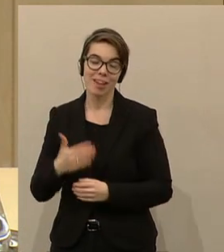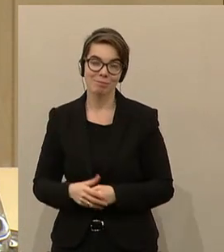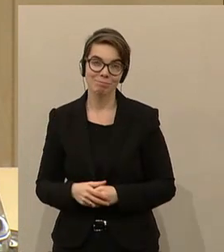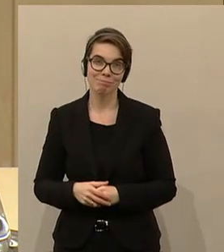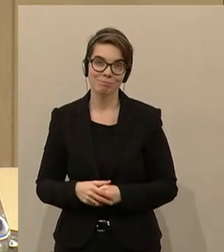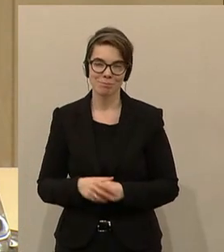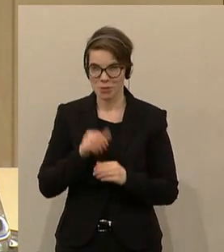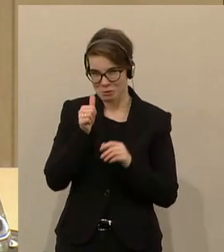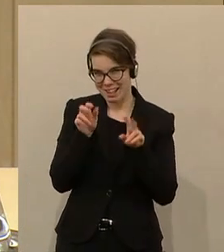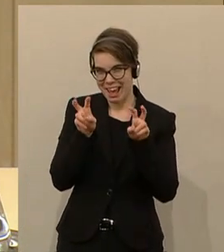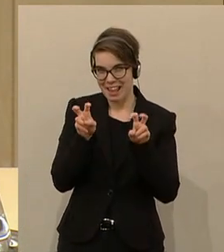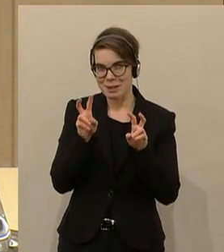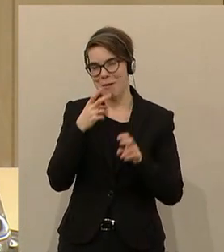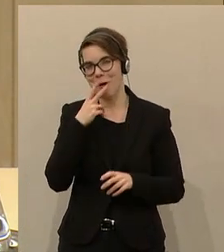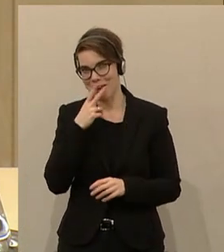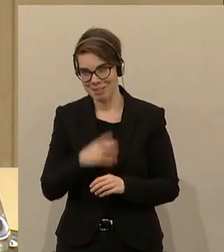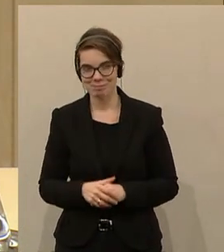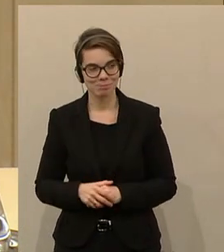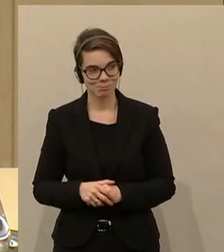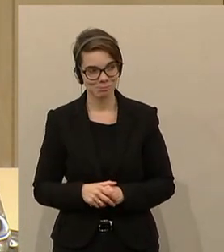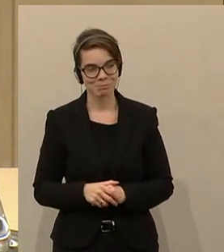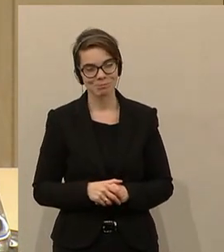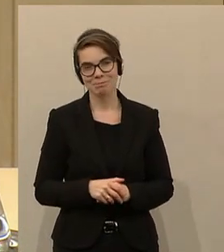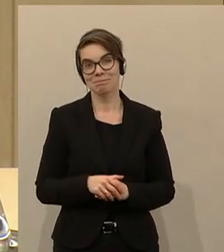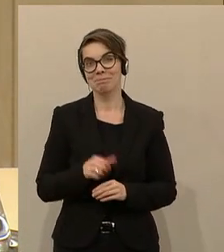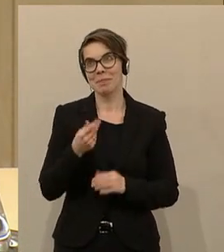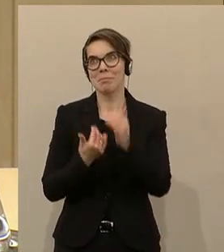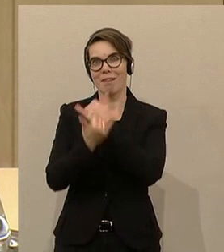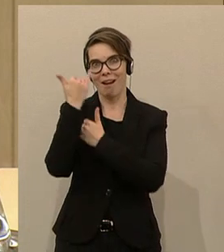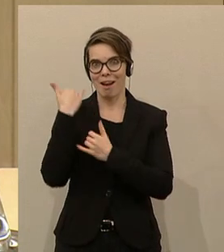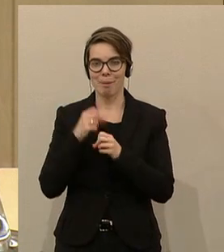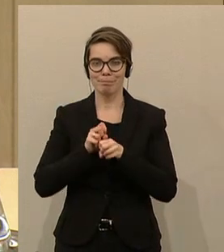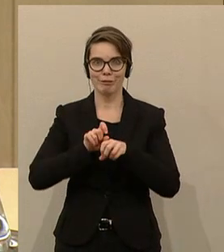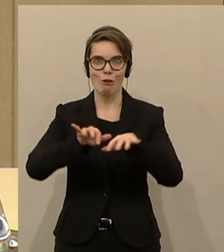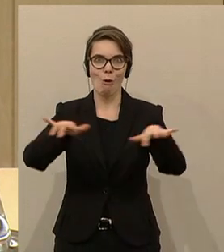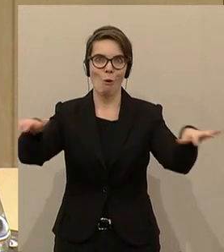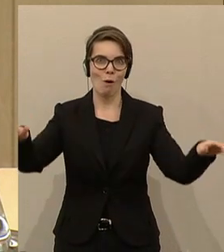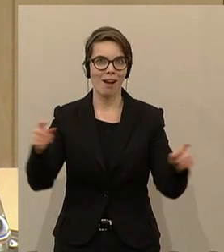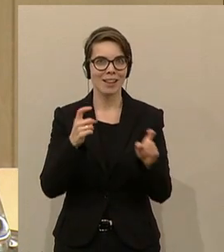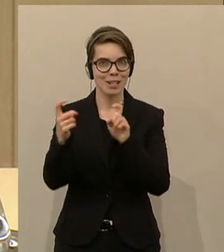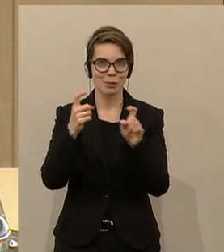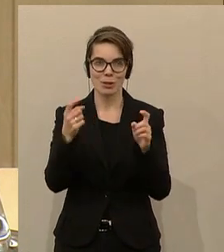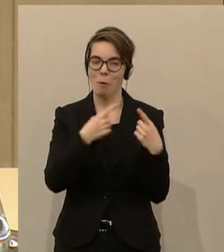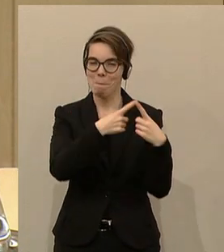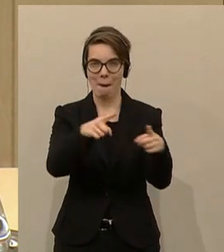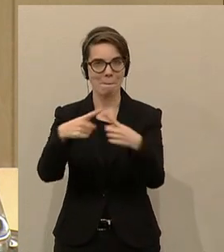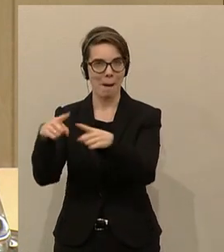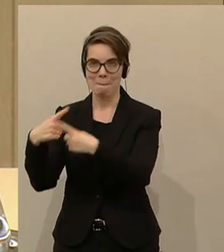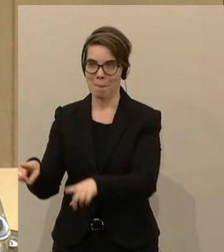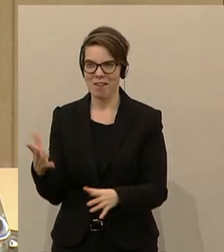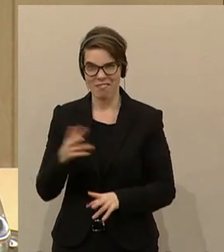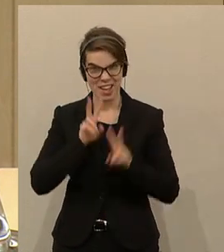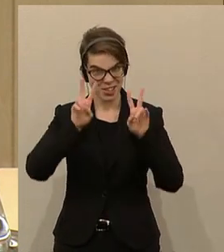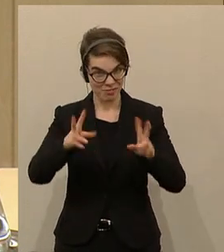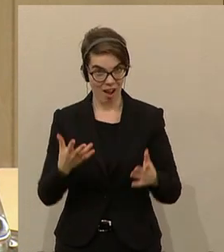Dann noch mal ein Thema, das Thema Rauchen. Ist in den letzten Jahren medial kontrovers diskutiert worden. Was stimmt